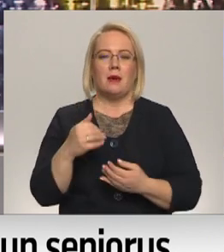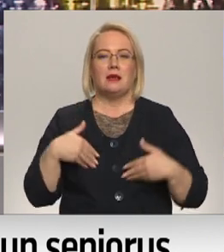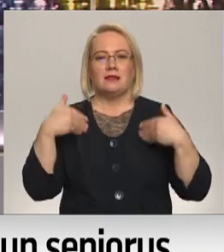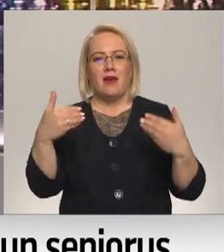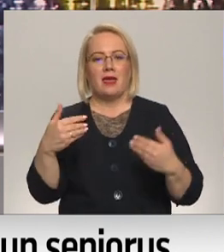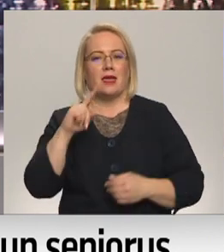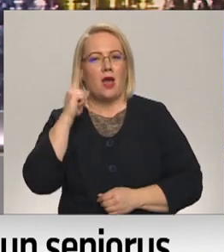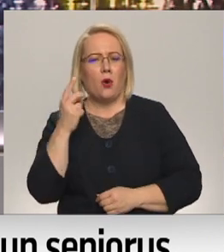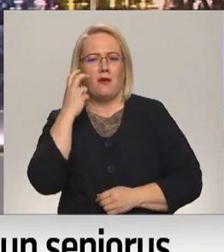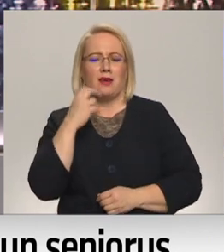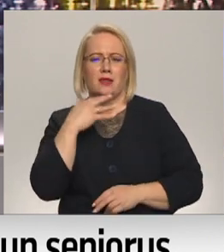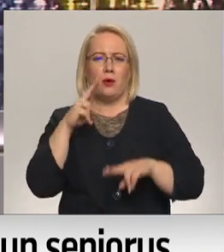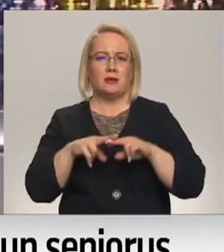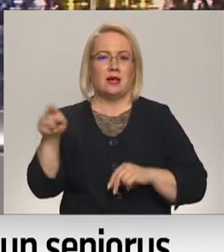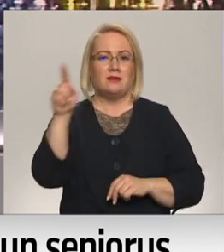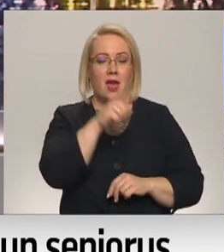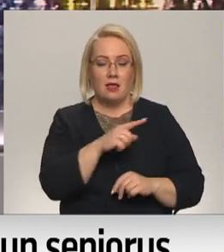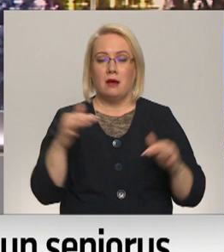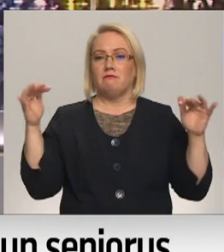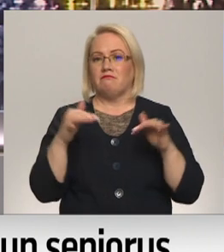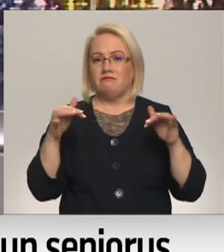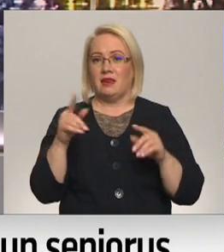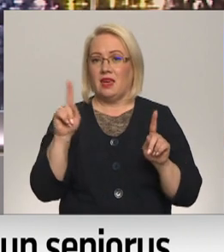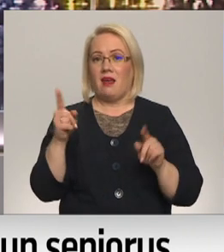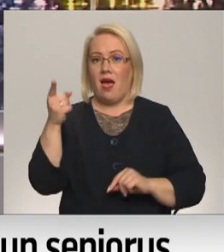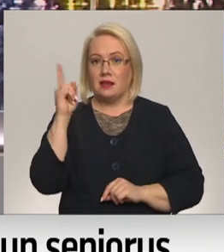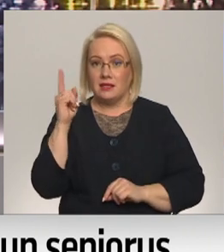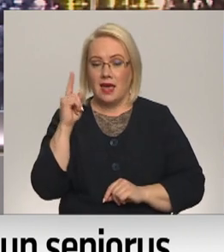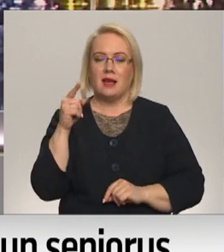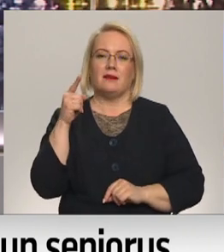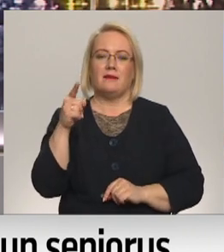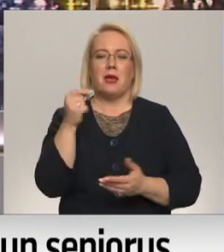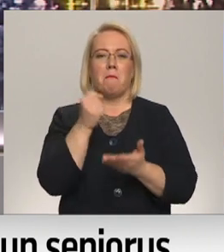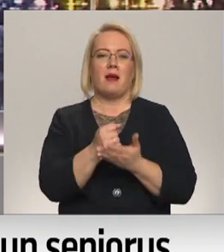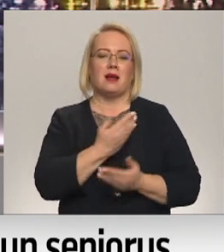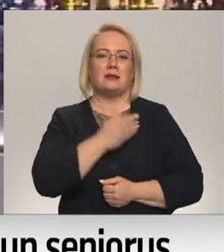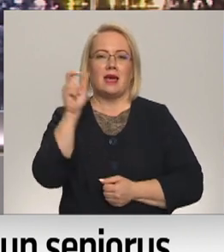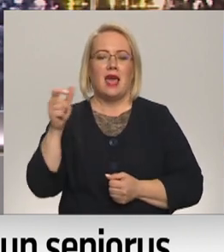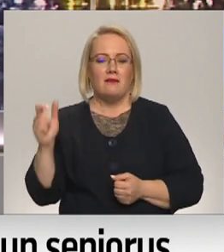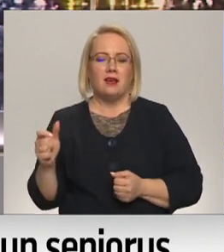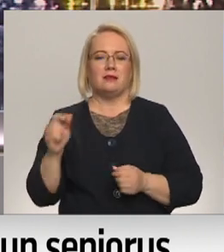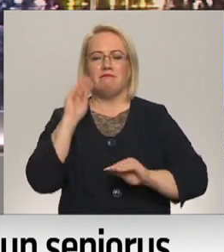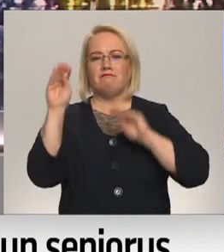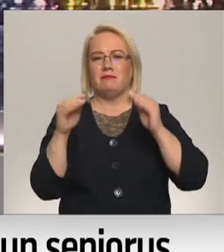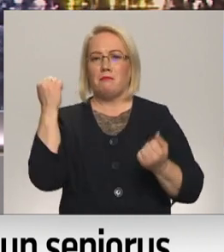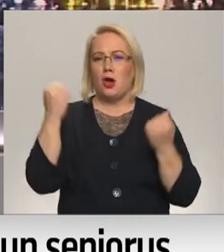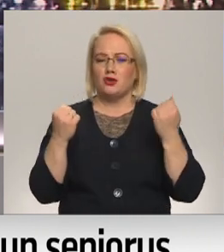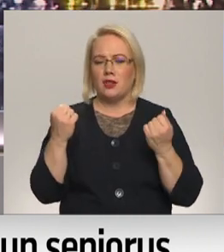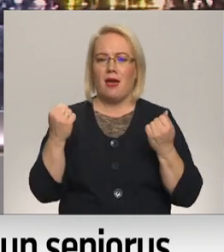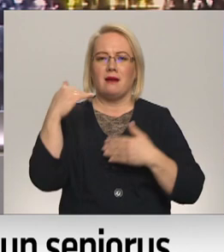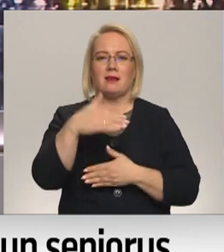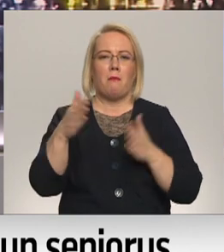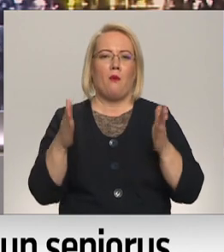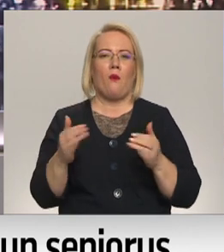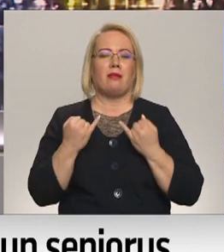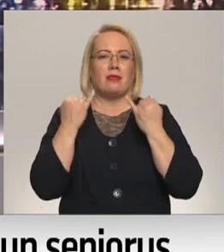viet. Tā kā pandēmija liegus pulcēšanos vienotā pasākumā, raņķinieki izgraznoja auto, sapakoja dāvanas un viesojās katrā sētā, kurā